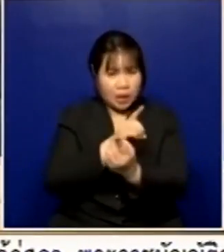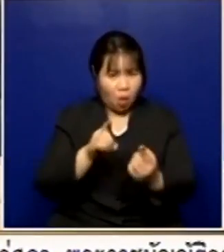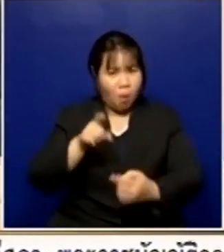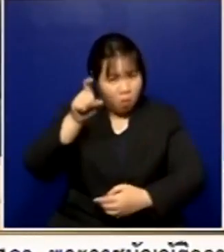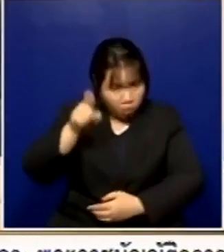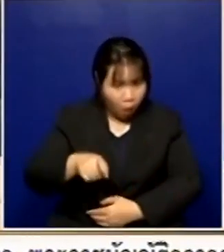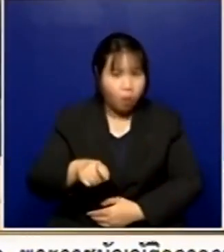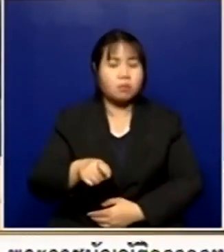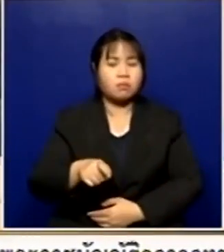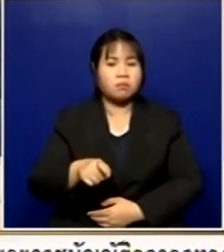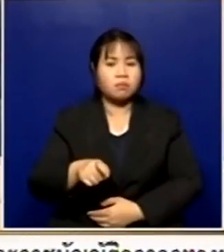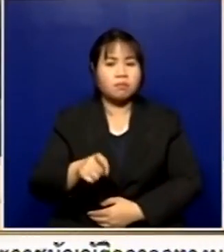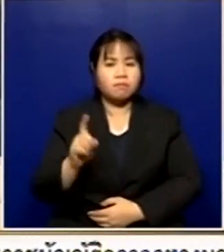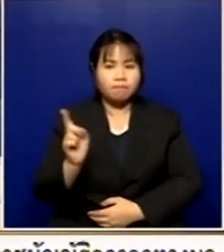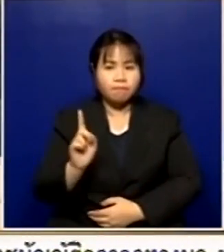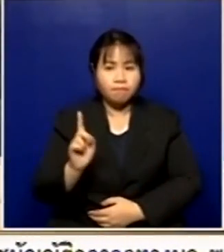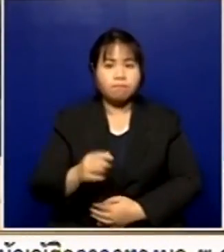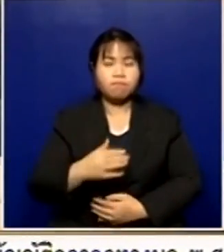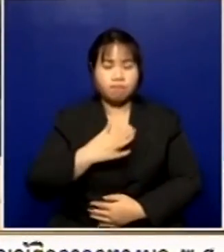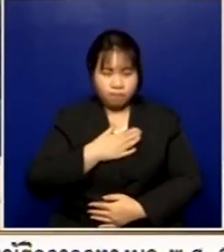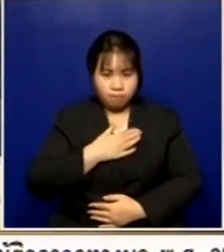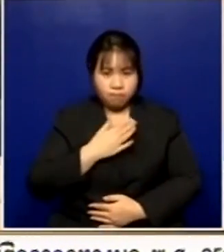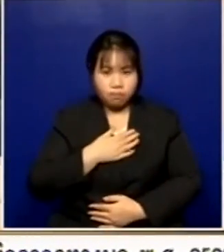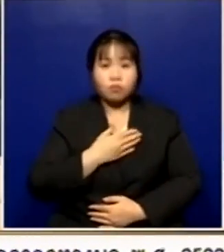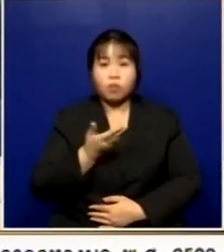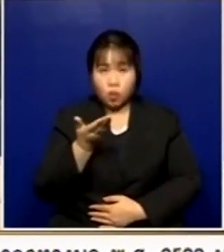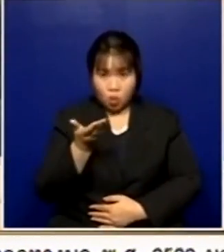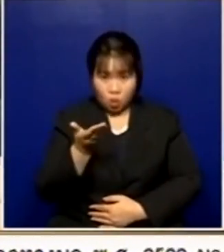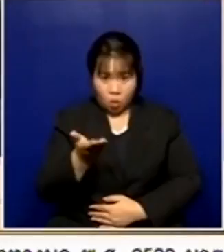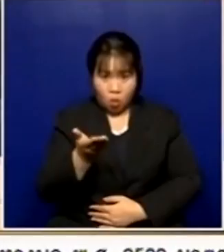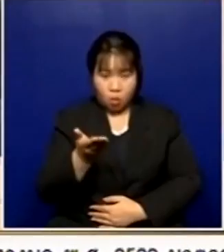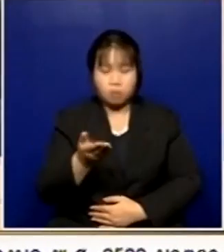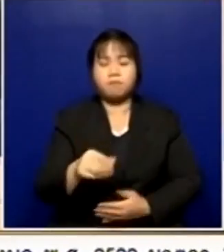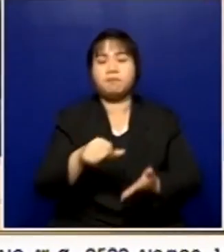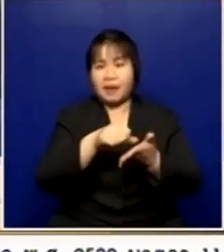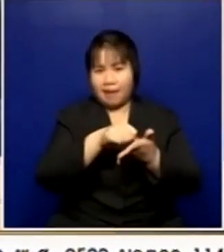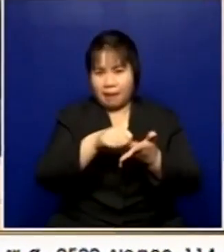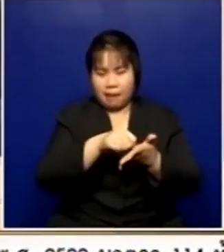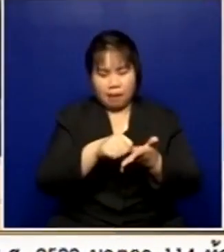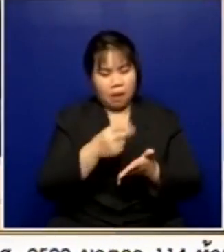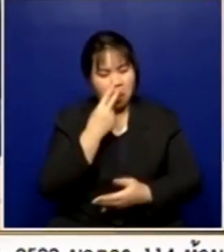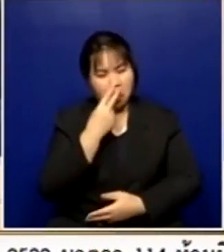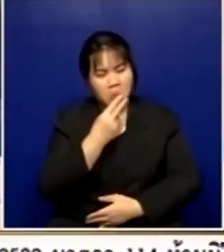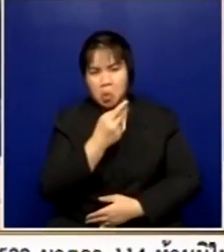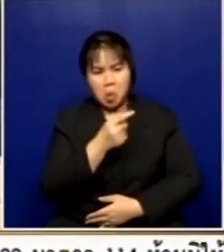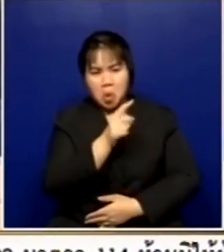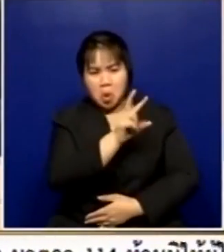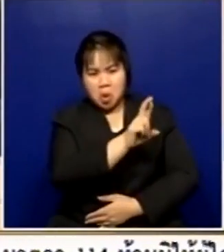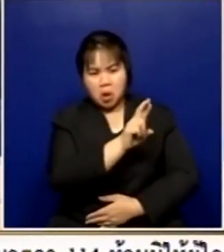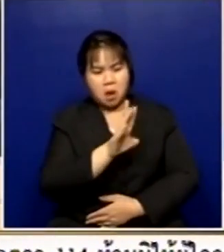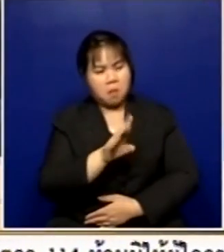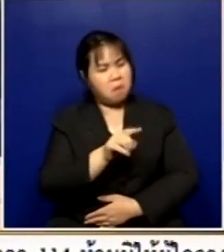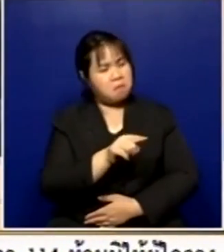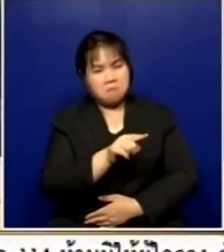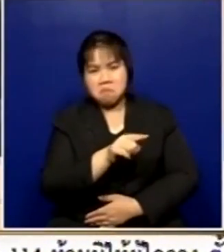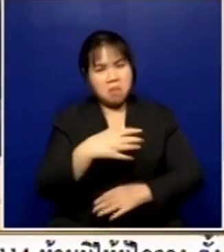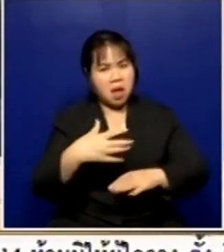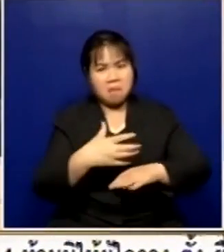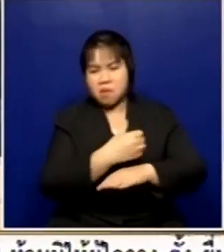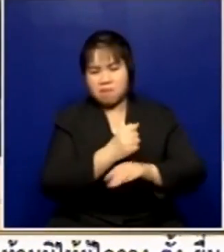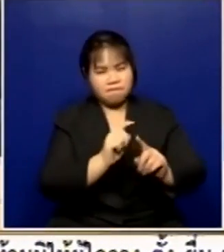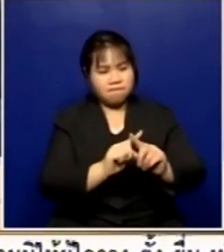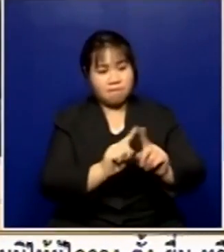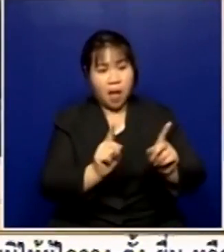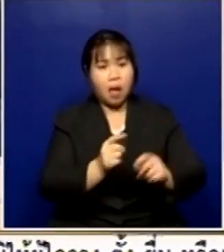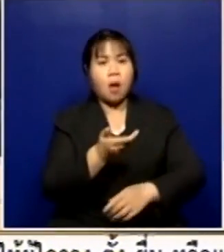มีถ้าเราเพียงเรียกร้องให้แก้ไขความผิดปกติของระบอบการเมืองที่มีอยู่ในปัจจุบัน